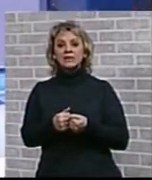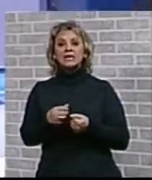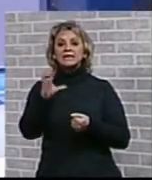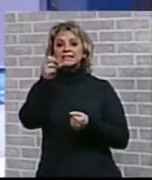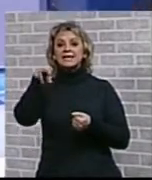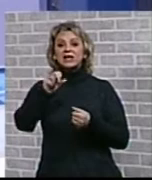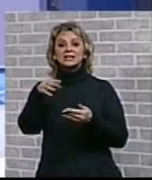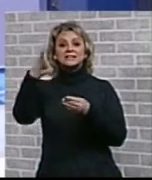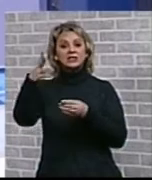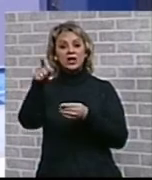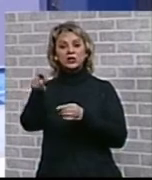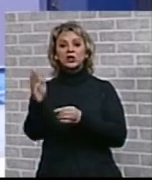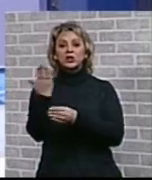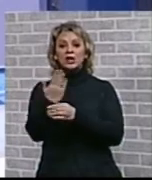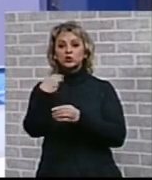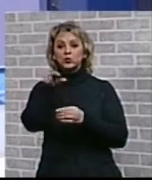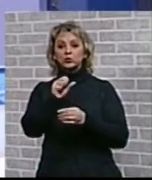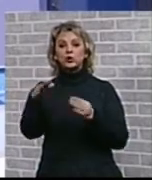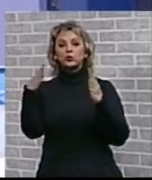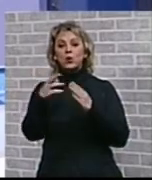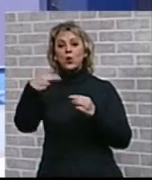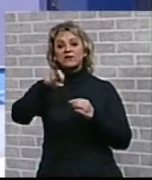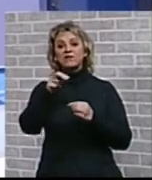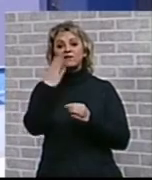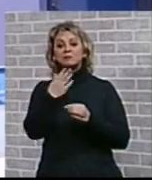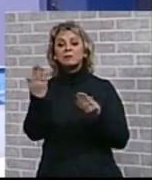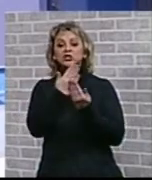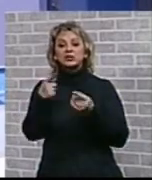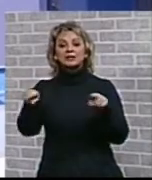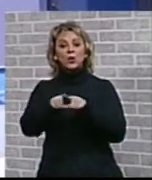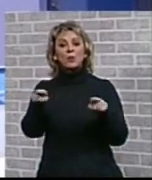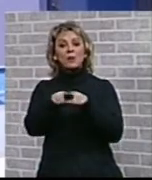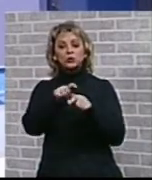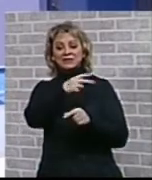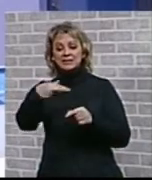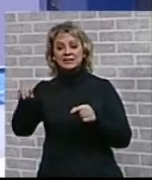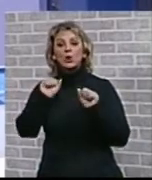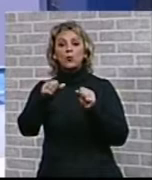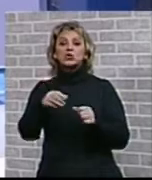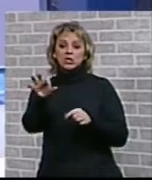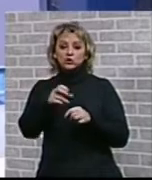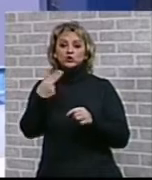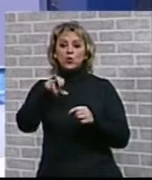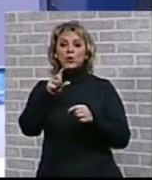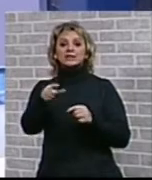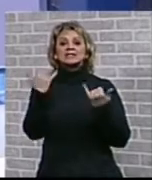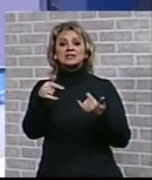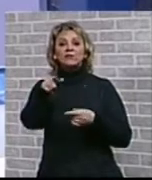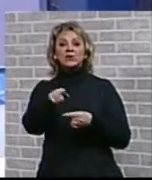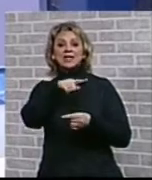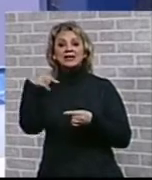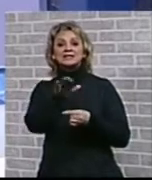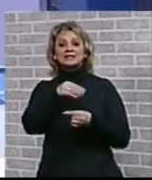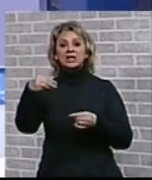Сериал снят на киностудии «Донфильм». Прочитать такое или подобное в титрах сможем совсем скоро. Сегодня на